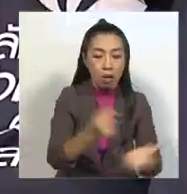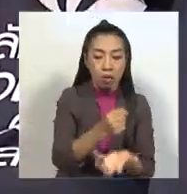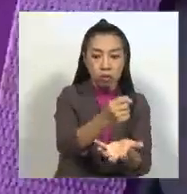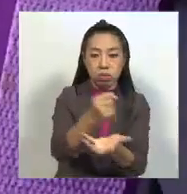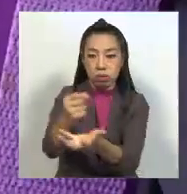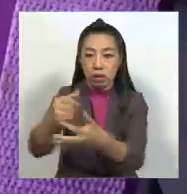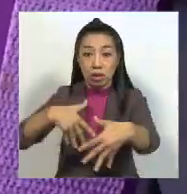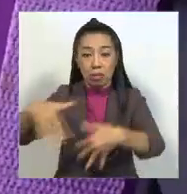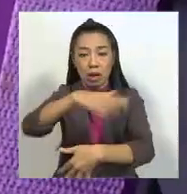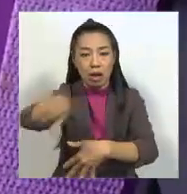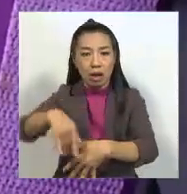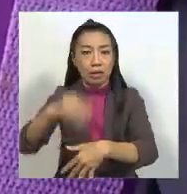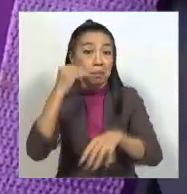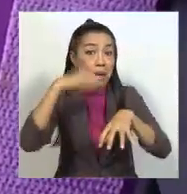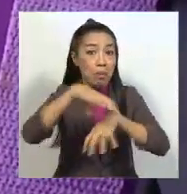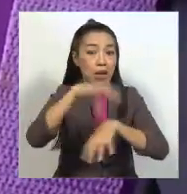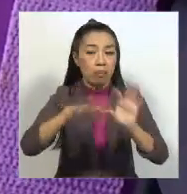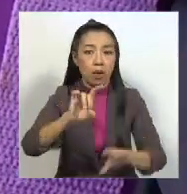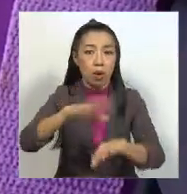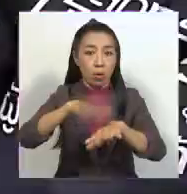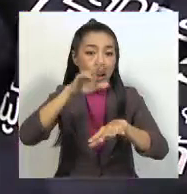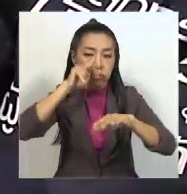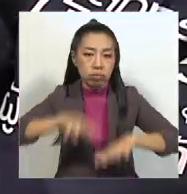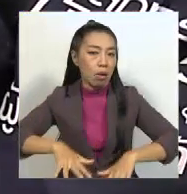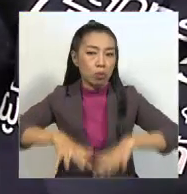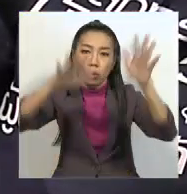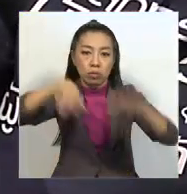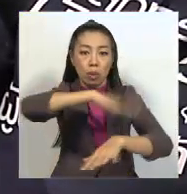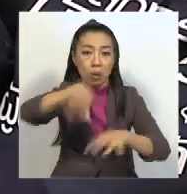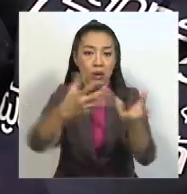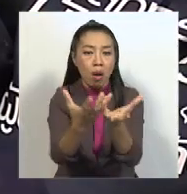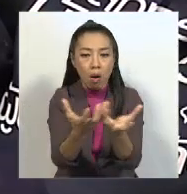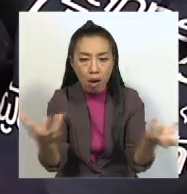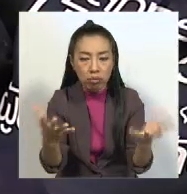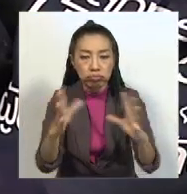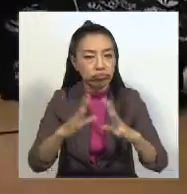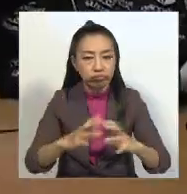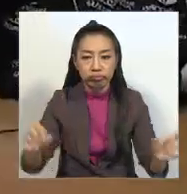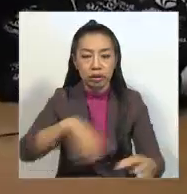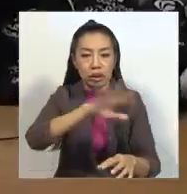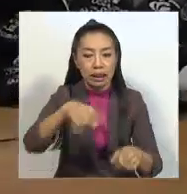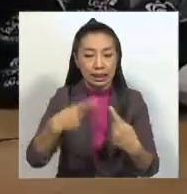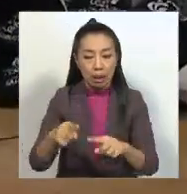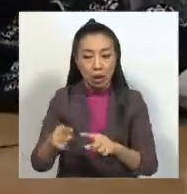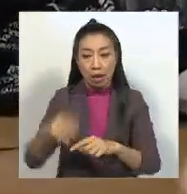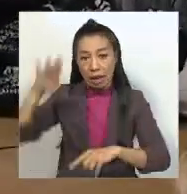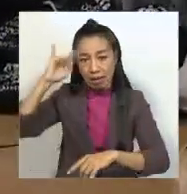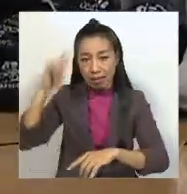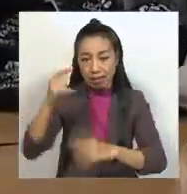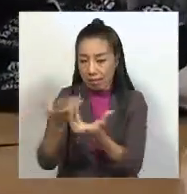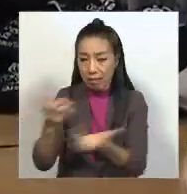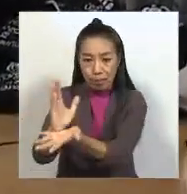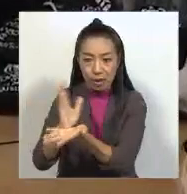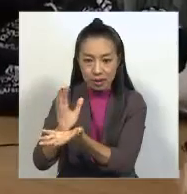ที่นี่มีประมาณ100กว่าหลังคาเรือนนะครับน้ำถูกน้ำท่วมทั้งหมดสิ่งของในช่วงน้ำท่วมก็ได้มาพอสมควรนะครับแต่ว่าต